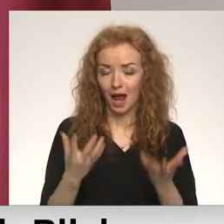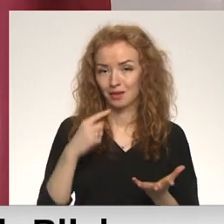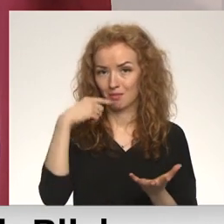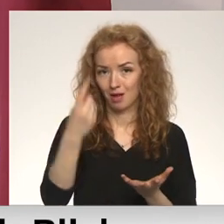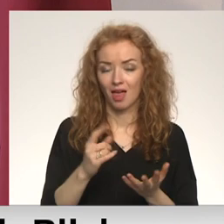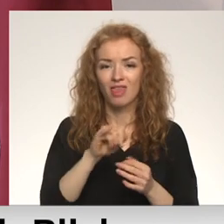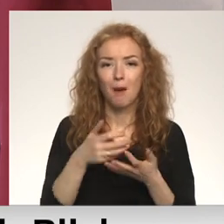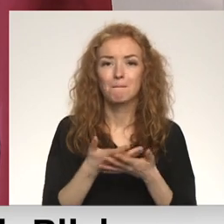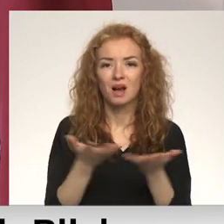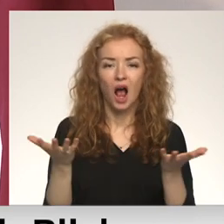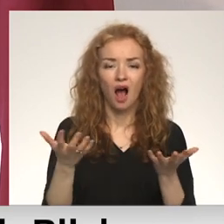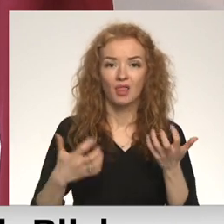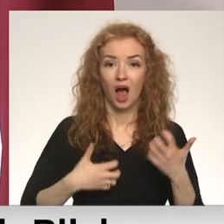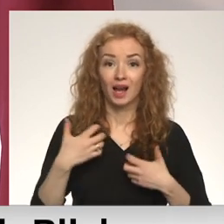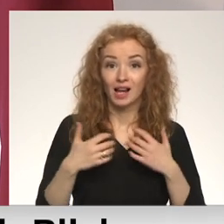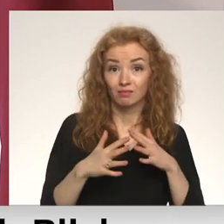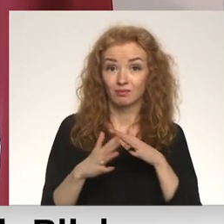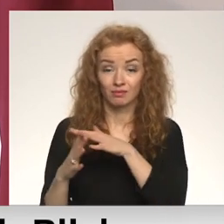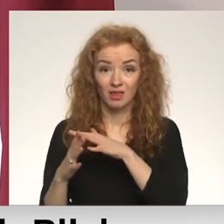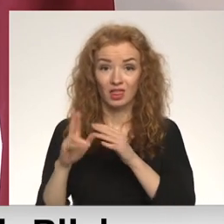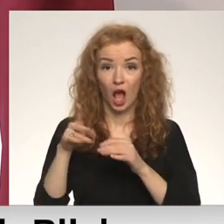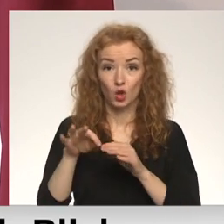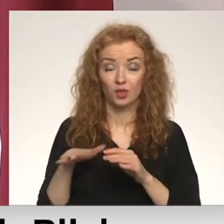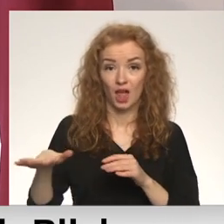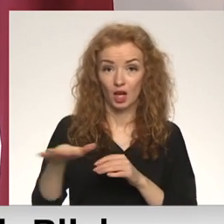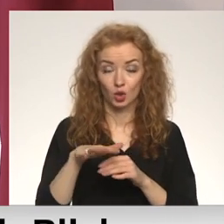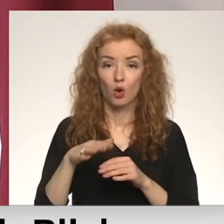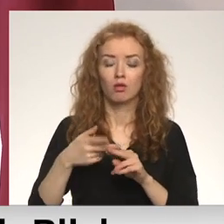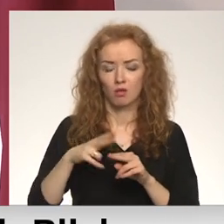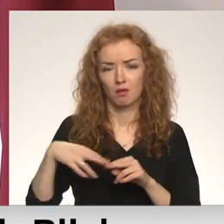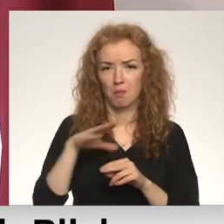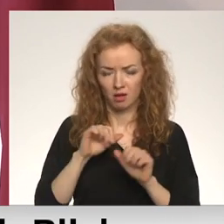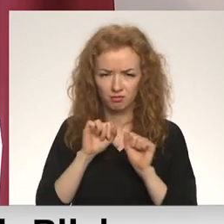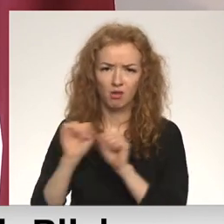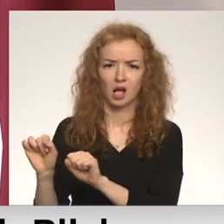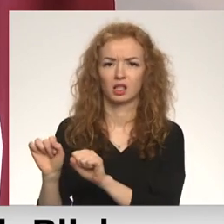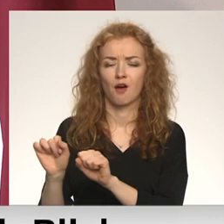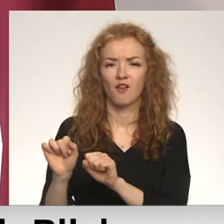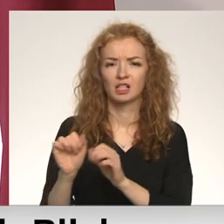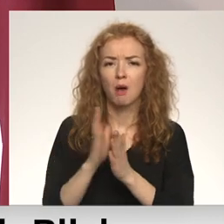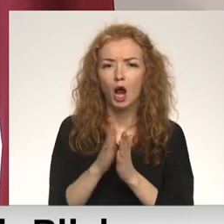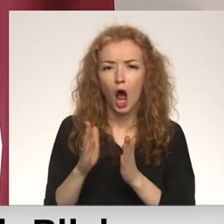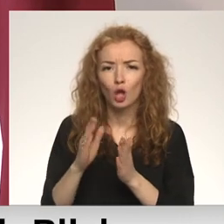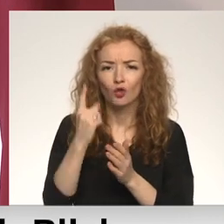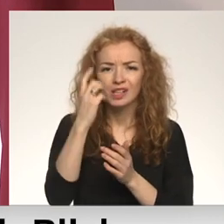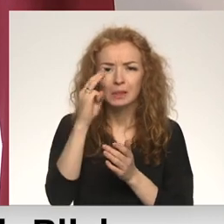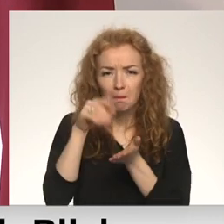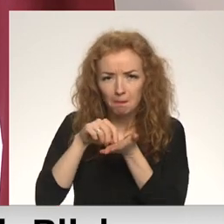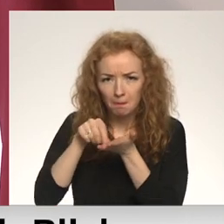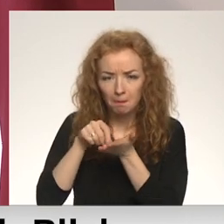jebkādas agresijas gadījumā NATO teritorijā mūsu pienākums ir absolūti aizstāvēt katru kvadrātcentimetru.